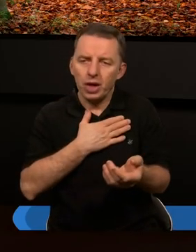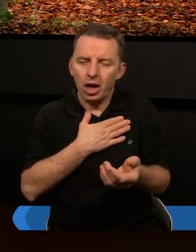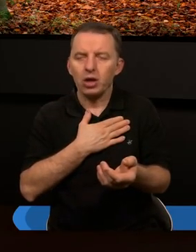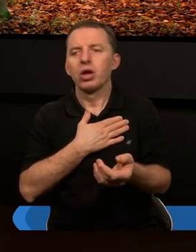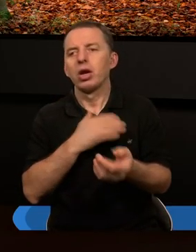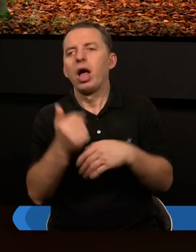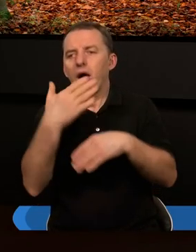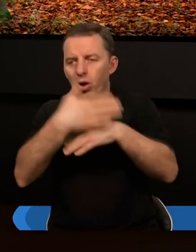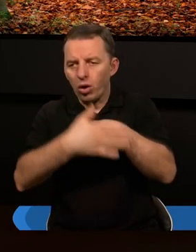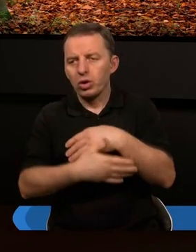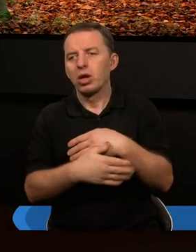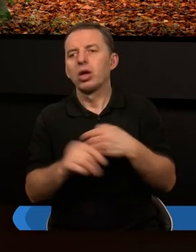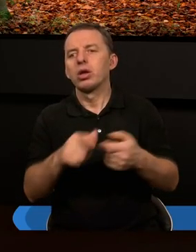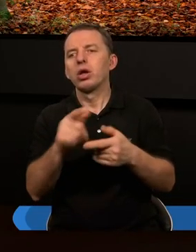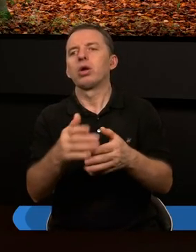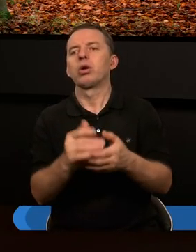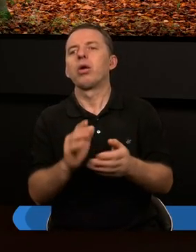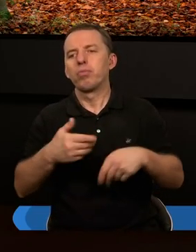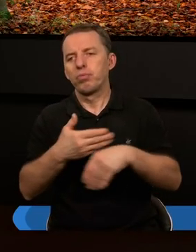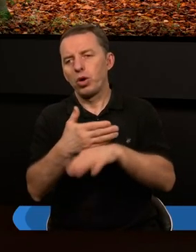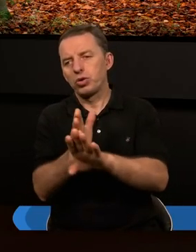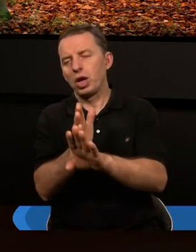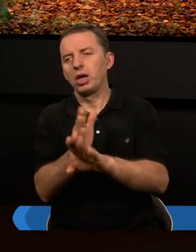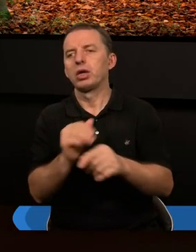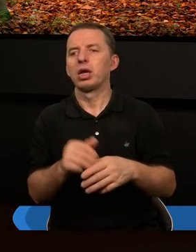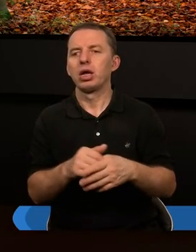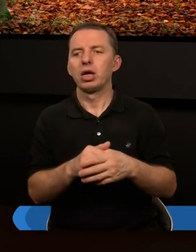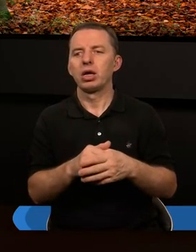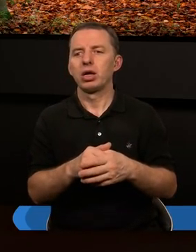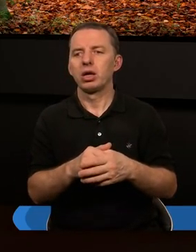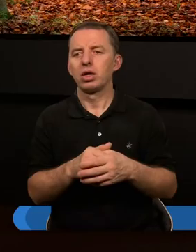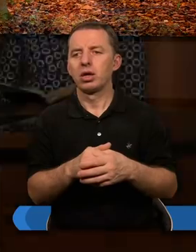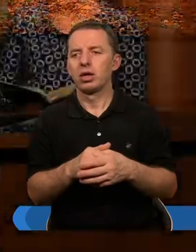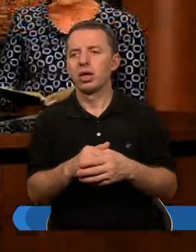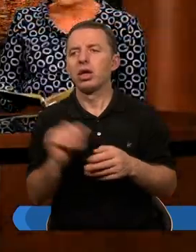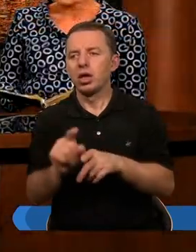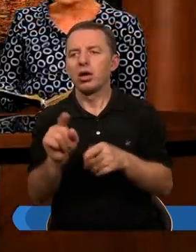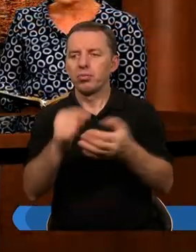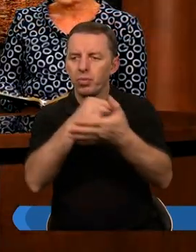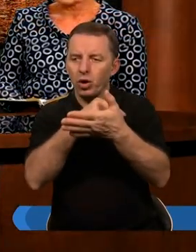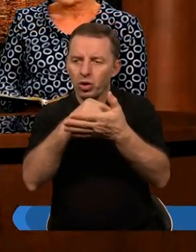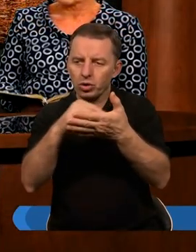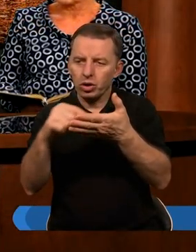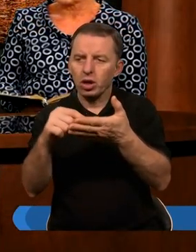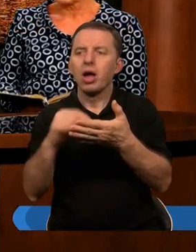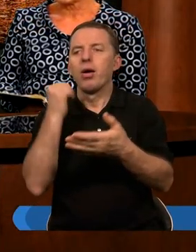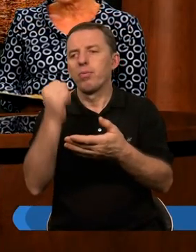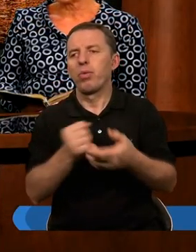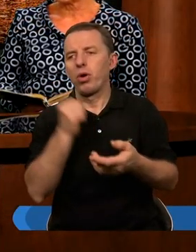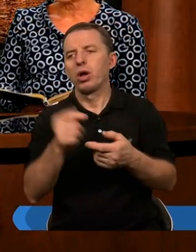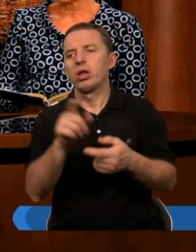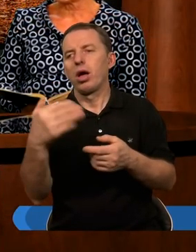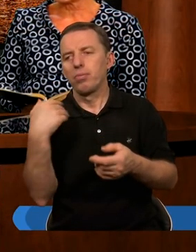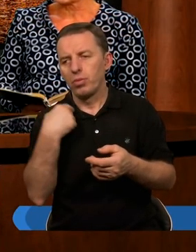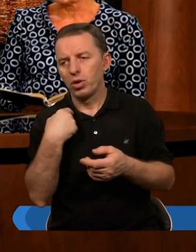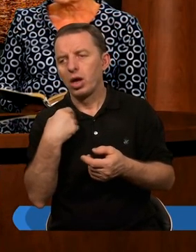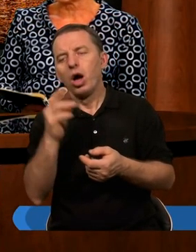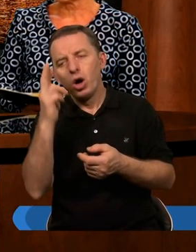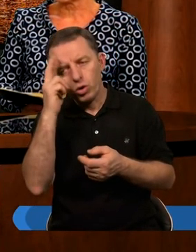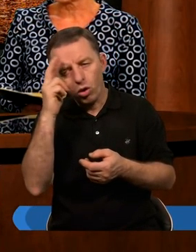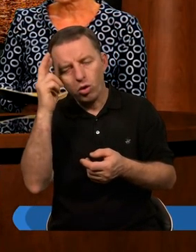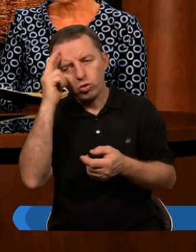faktycznie na koniec tygodnia, żeby się podzielić. Myślę, że warto też podkreślić tutaj, co Paweł mówi, żeby to była taka